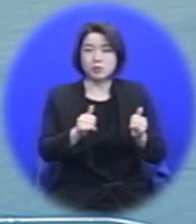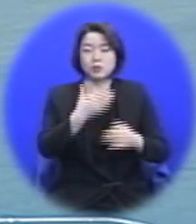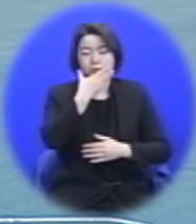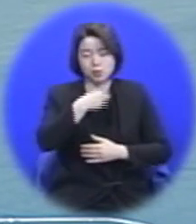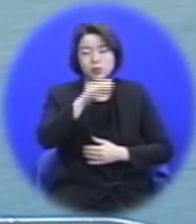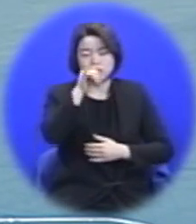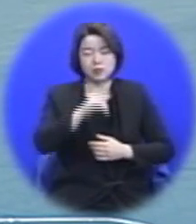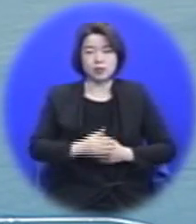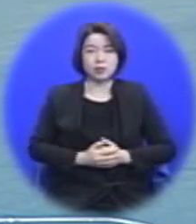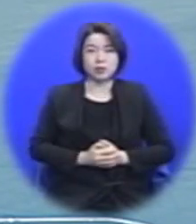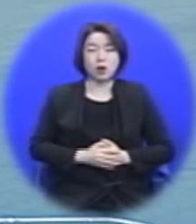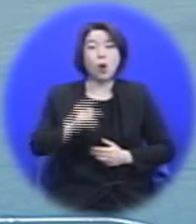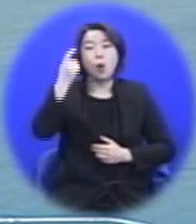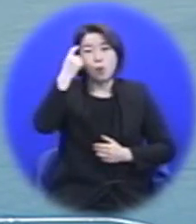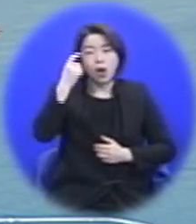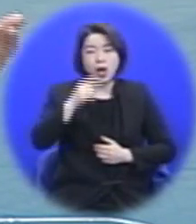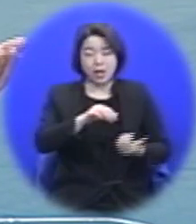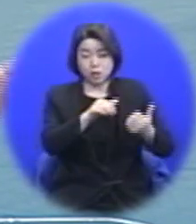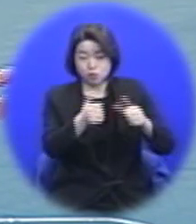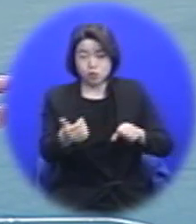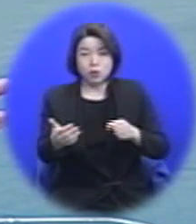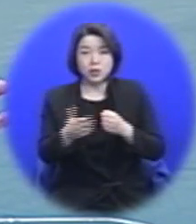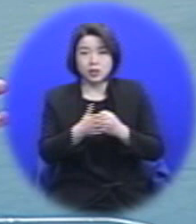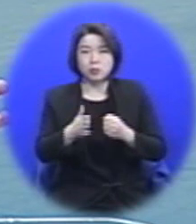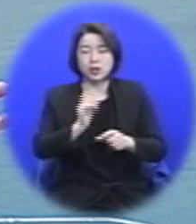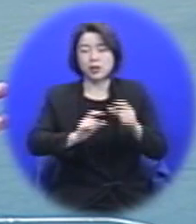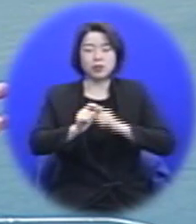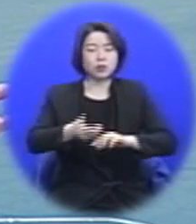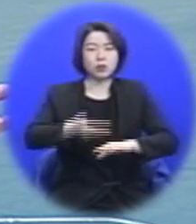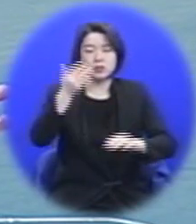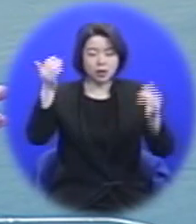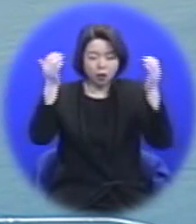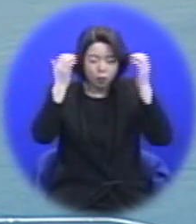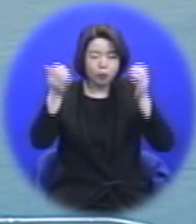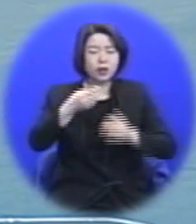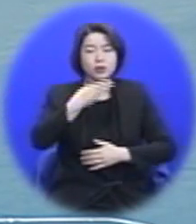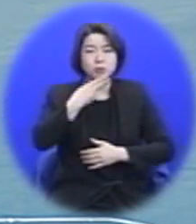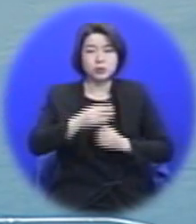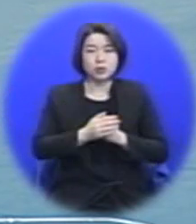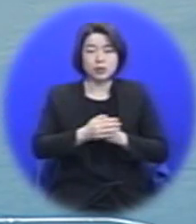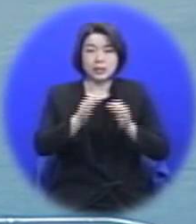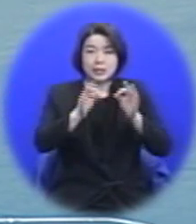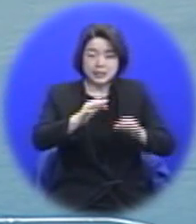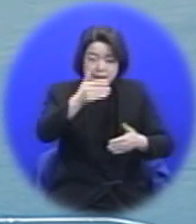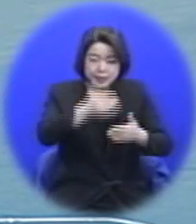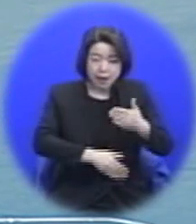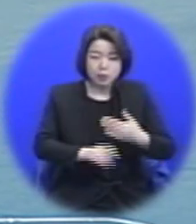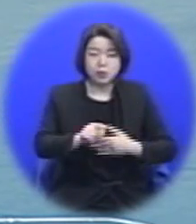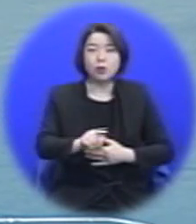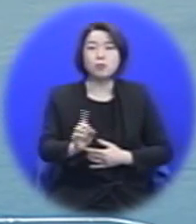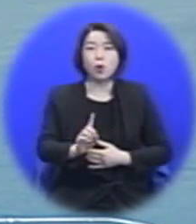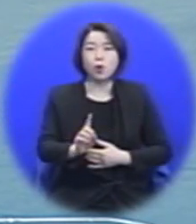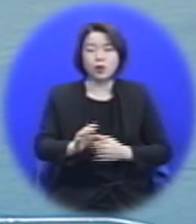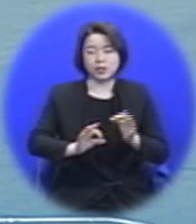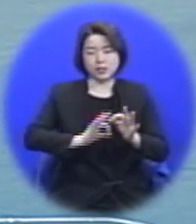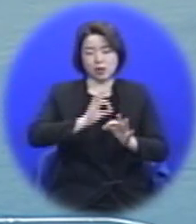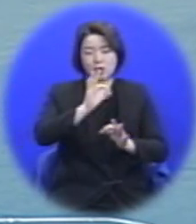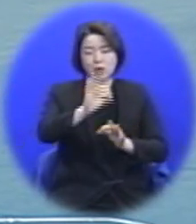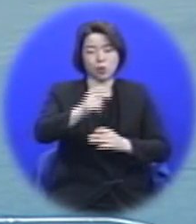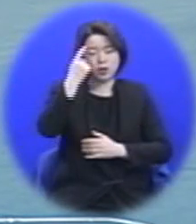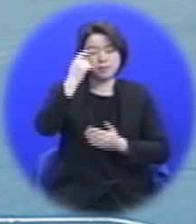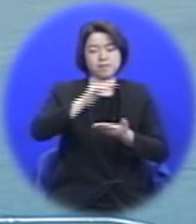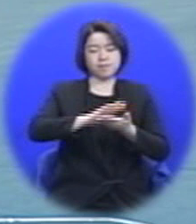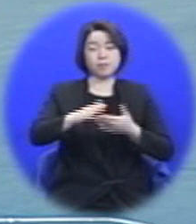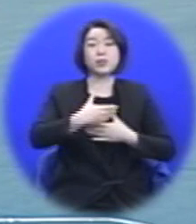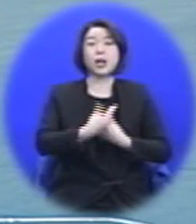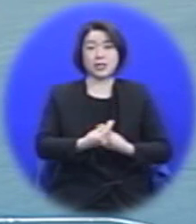겁니다. 왜? 죽었으니 이제 더 이상 고난은 없습니다. 이제 남은 것은 영원한 안식입니다.